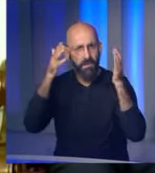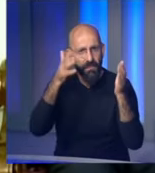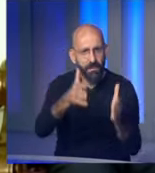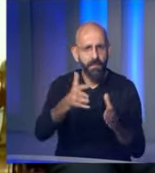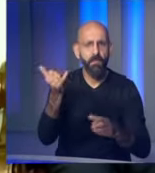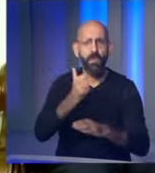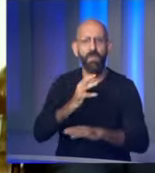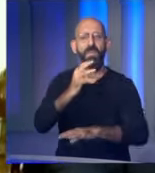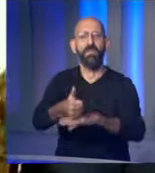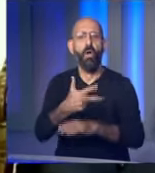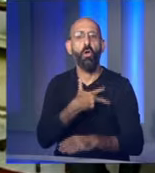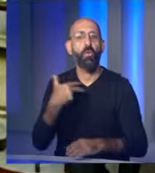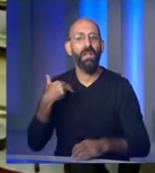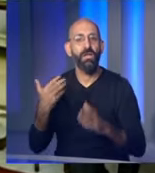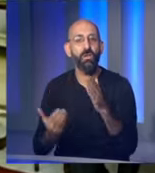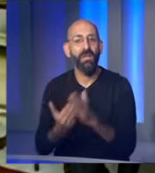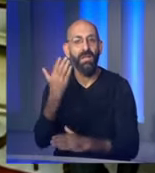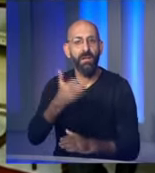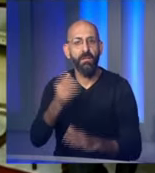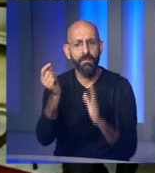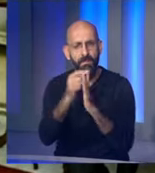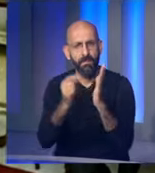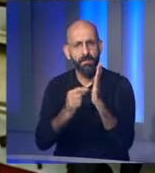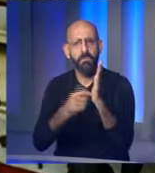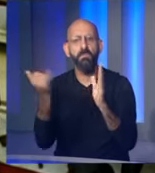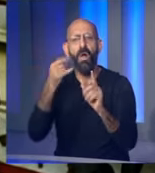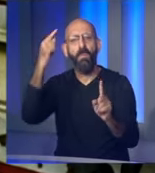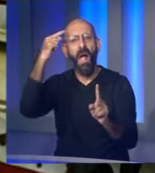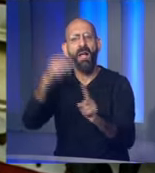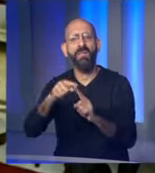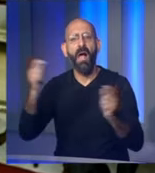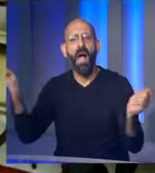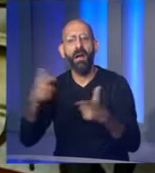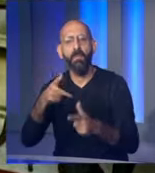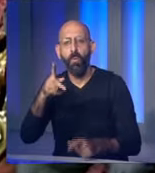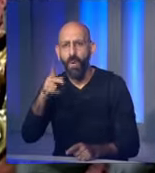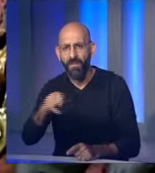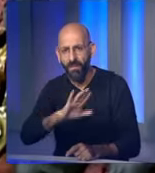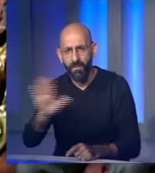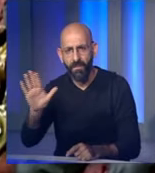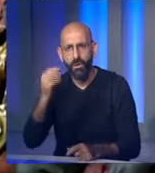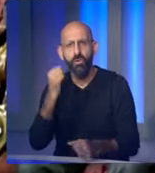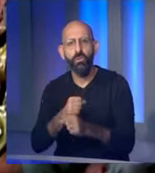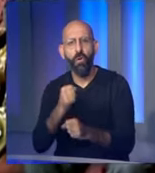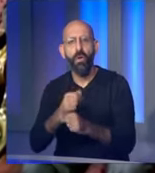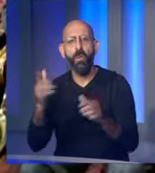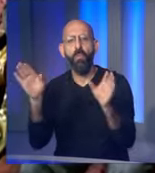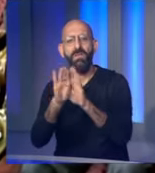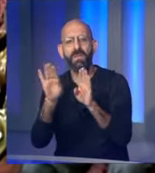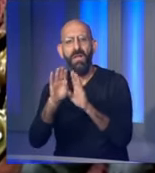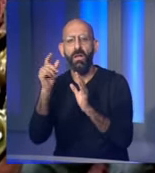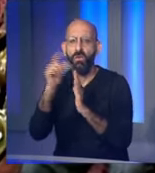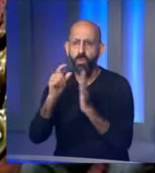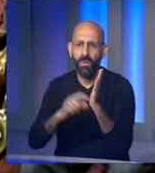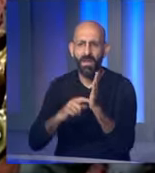الاساس واعتبر ان انتخاب رئيس للجمهوريه هو الاساس في لبنان وتشكيل حكومه جديده من اجل ضمان بنود اتفاق وقف اطلاق النار